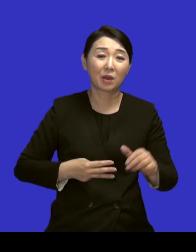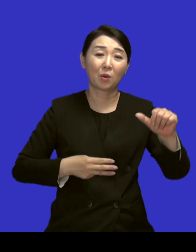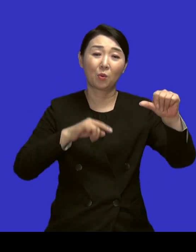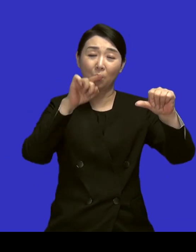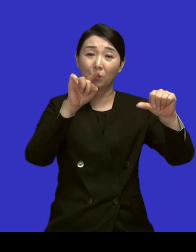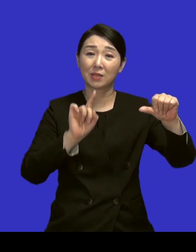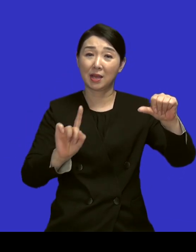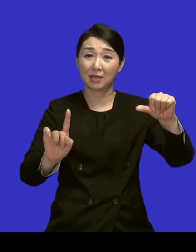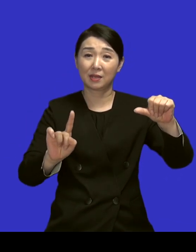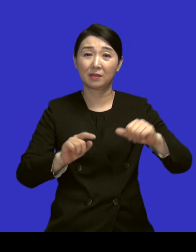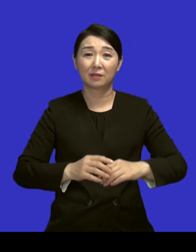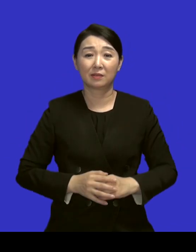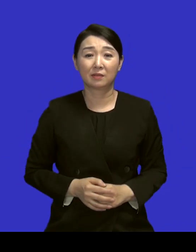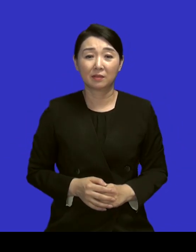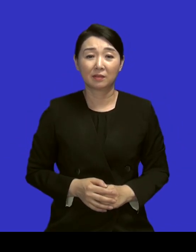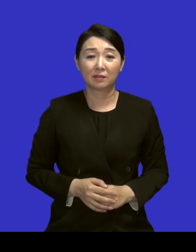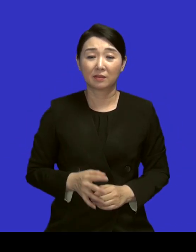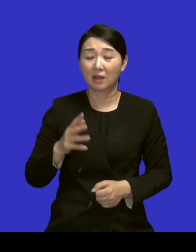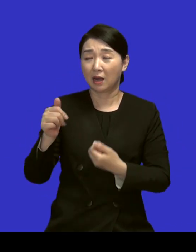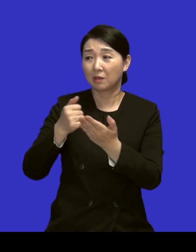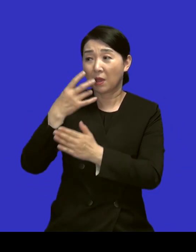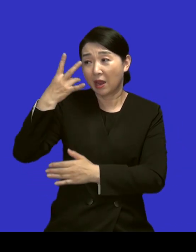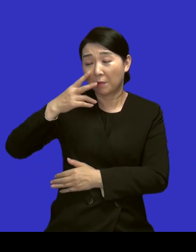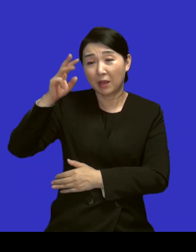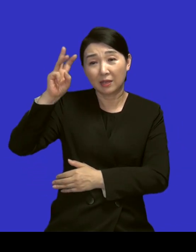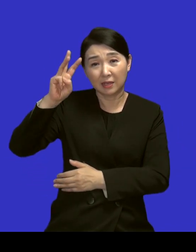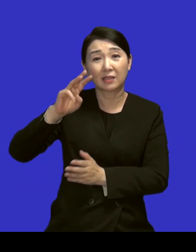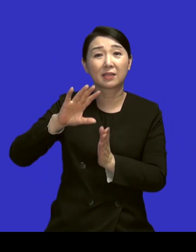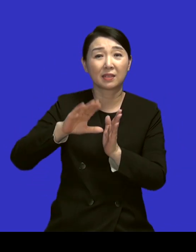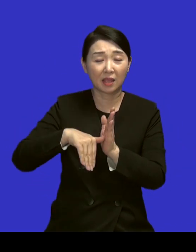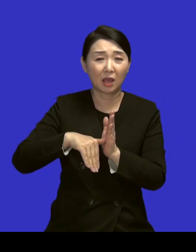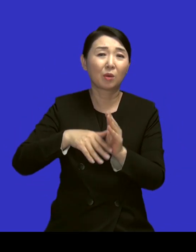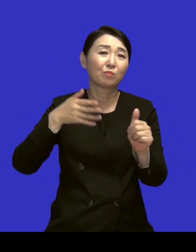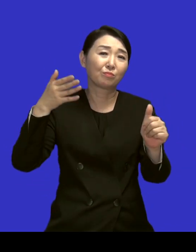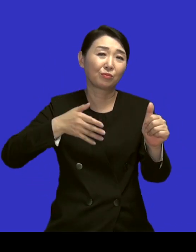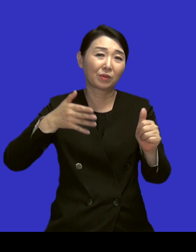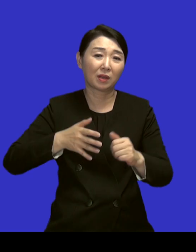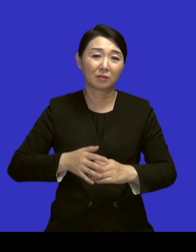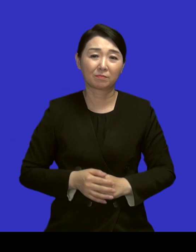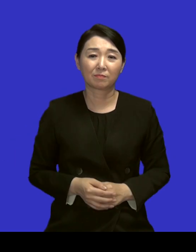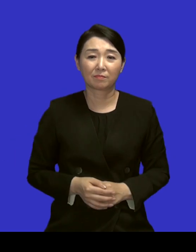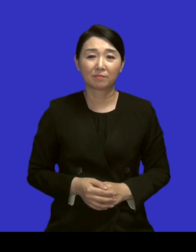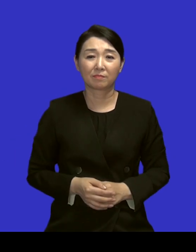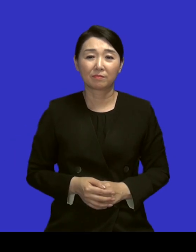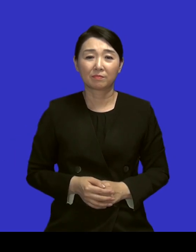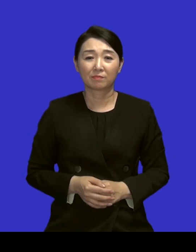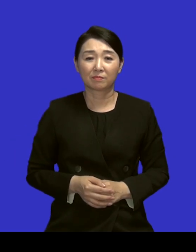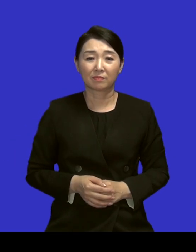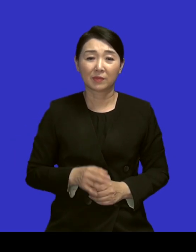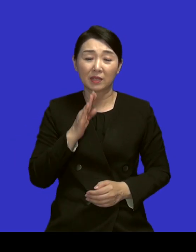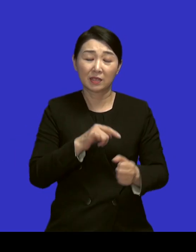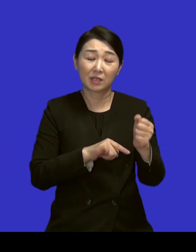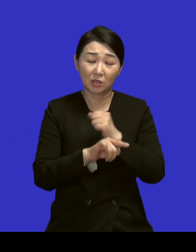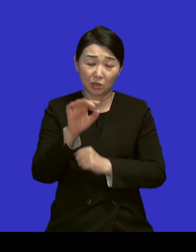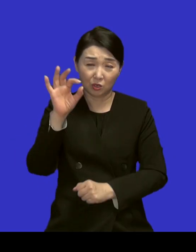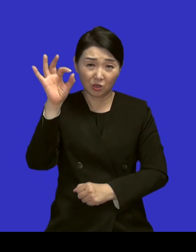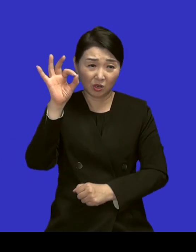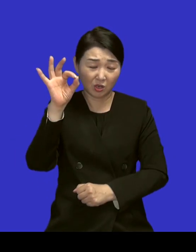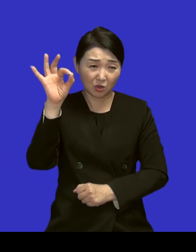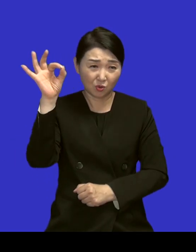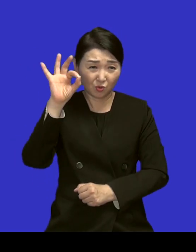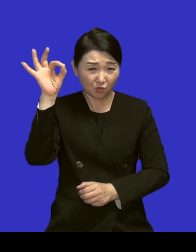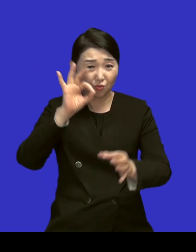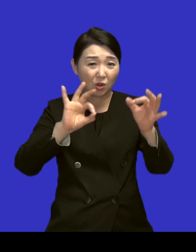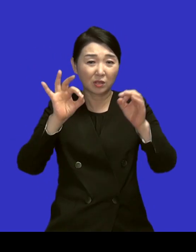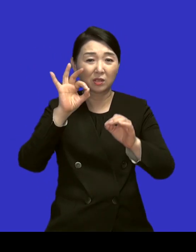말씀이었어요. 하나님이 예레미야를 찾으면서 부탁을 하나 하세요. 네. 진리를 구하는 한 영혼을 찾아와